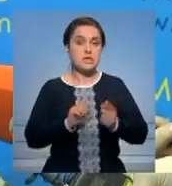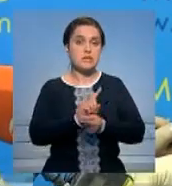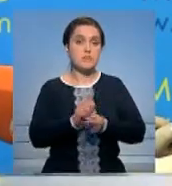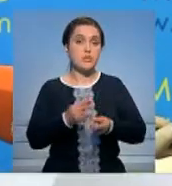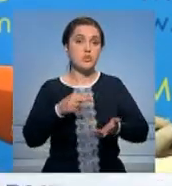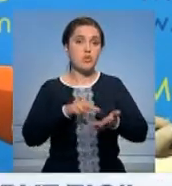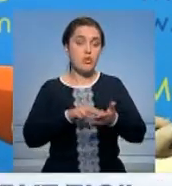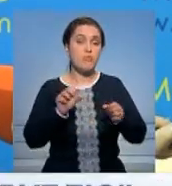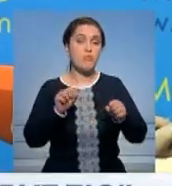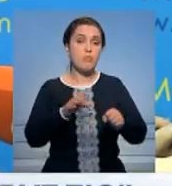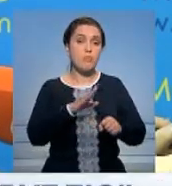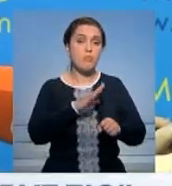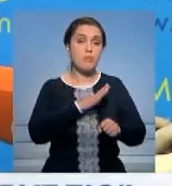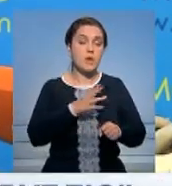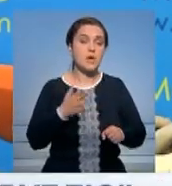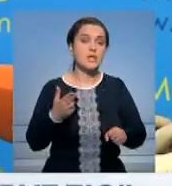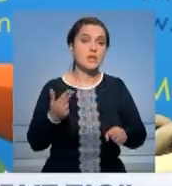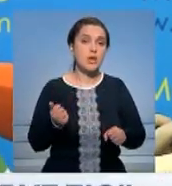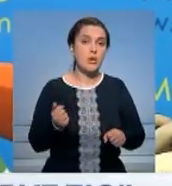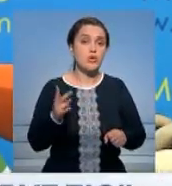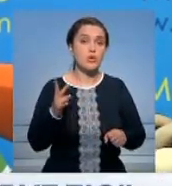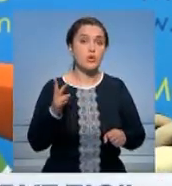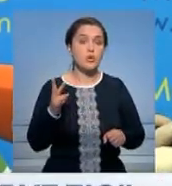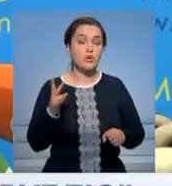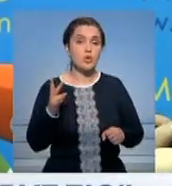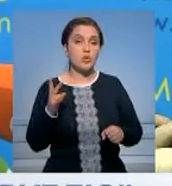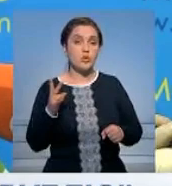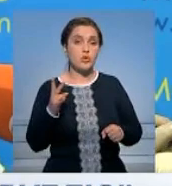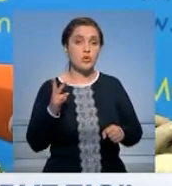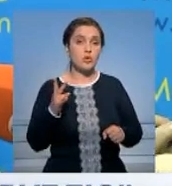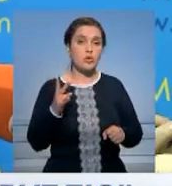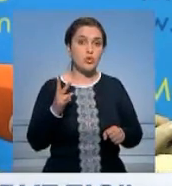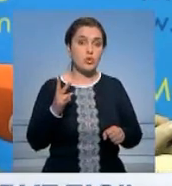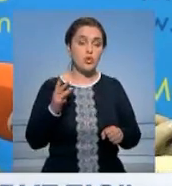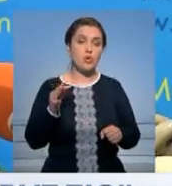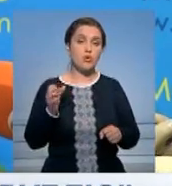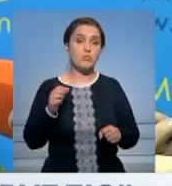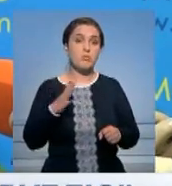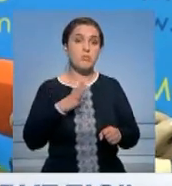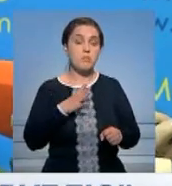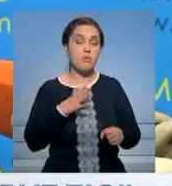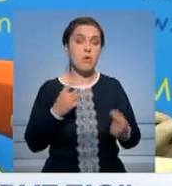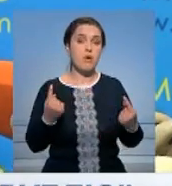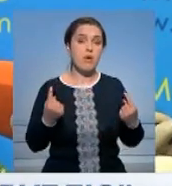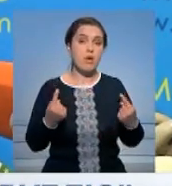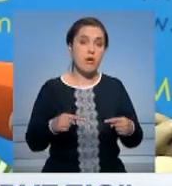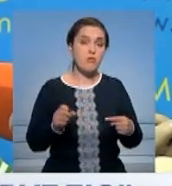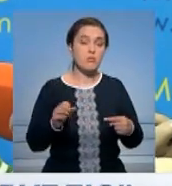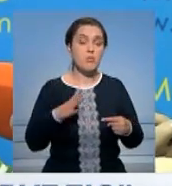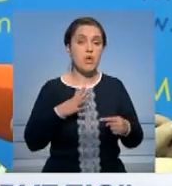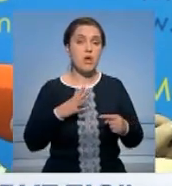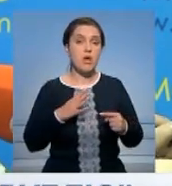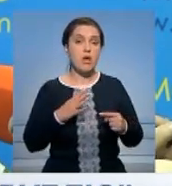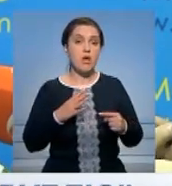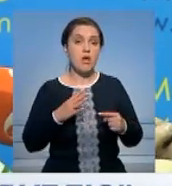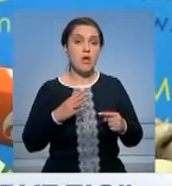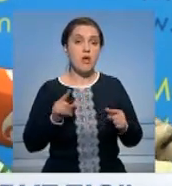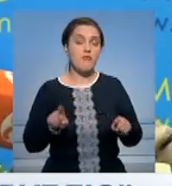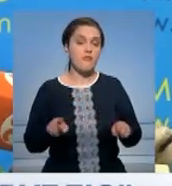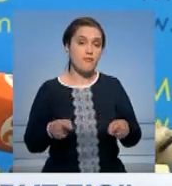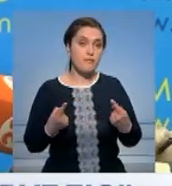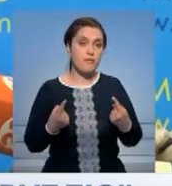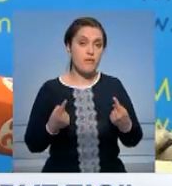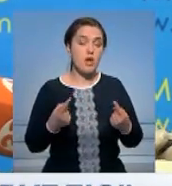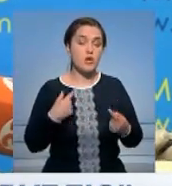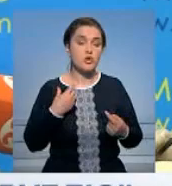это может быть, но я отмечу, что это может быть движение как в сторону ослабления, так и в сторону укрепления обменного курса.